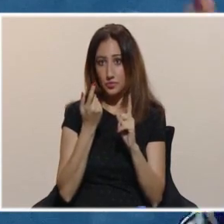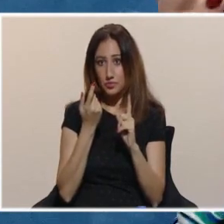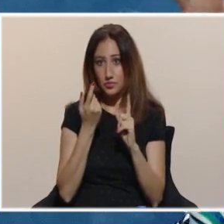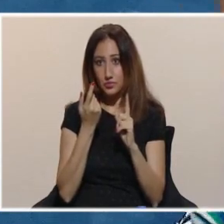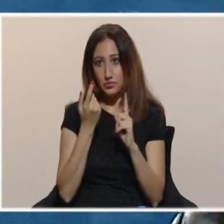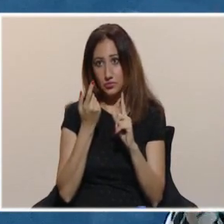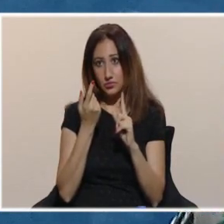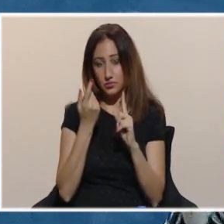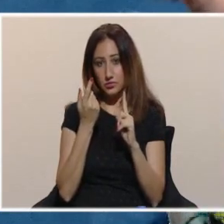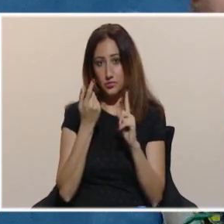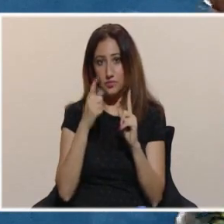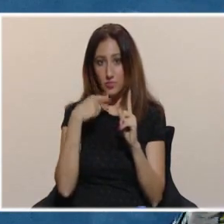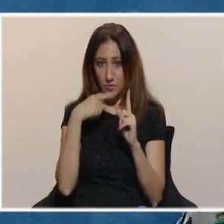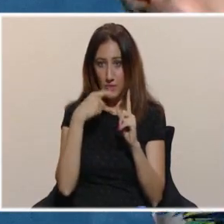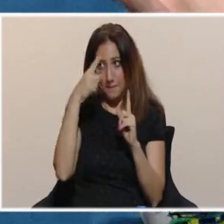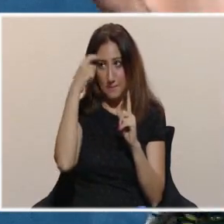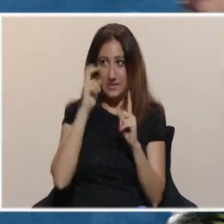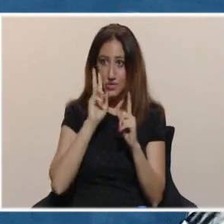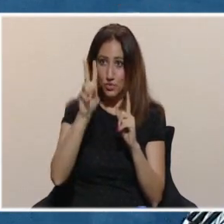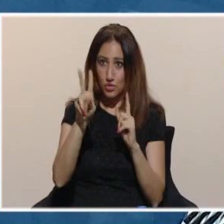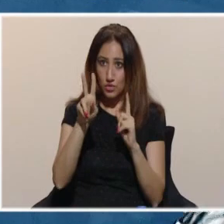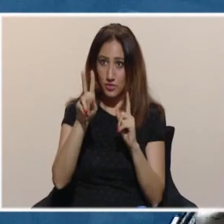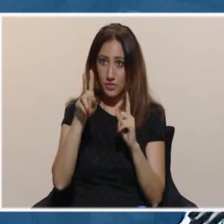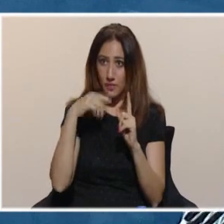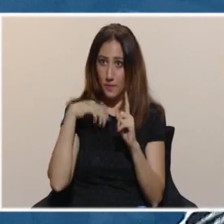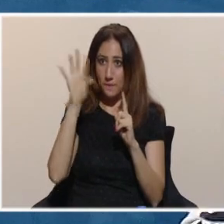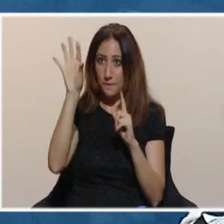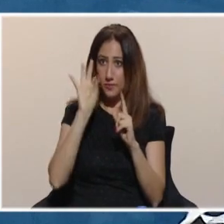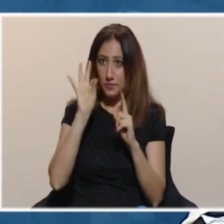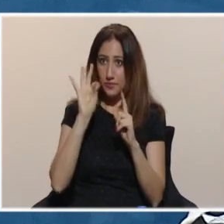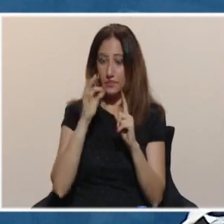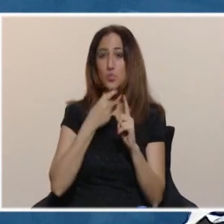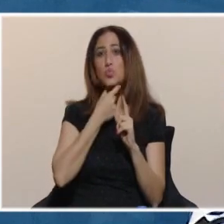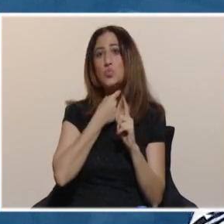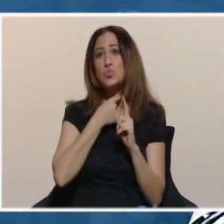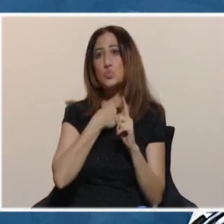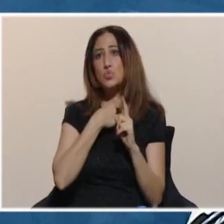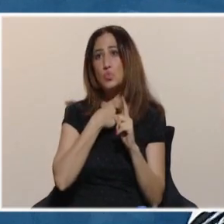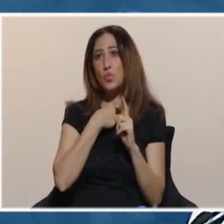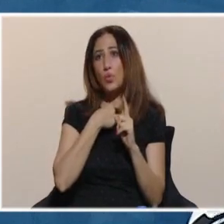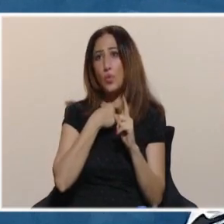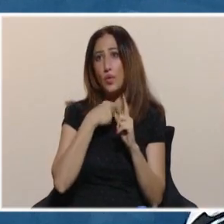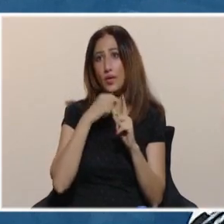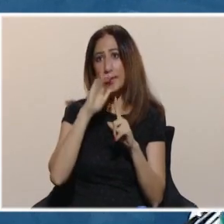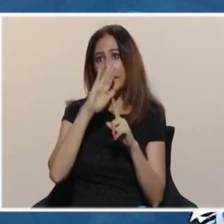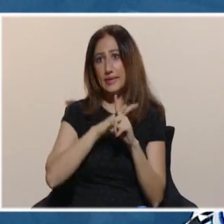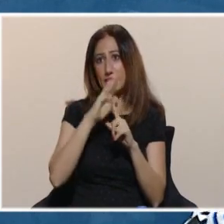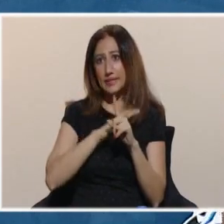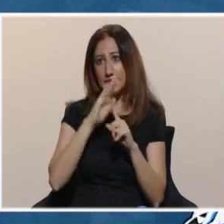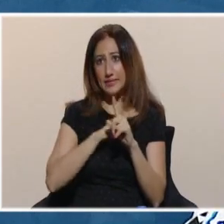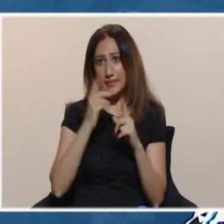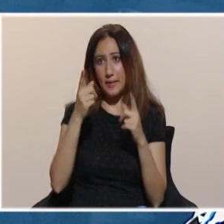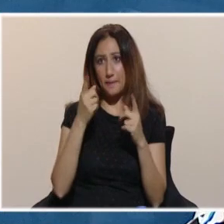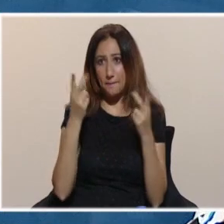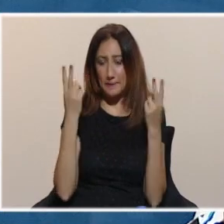انت يعني في حد معين مثلا من اللي انا اختار، انت صوتك حنين زياده عن اللزوم، انت بتدلعي على